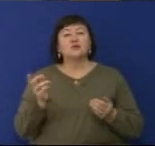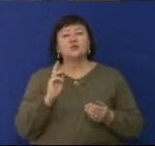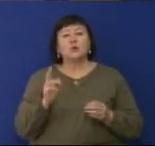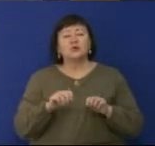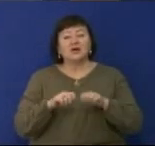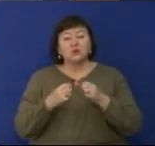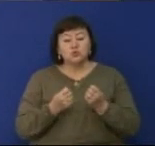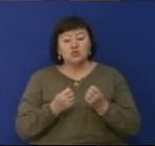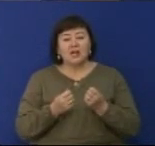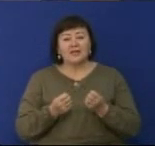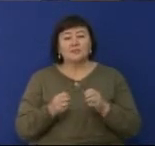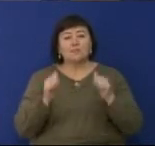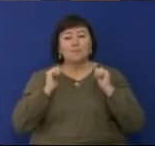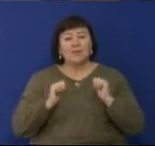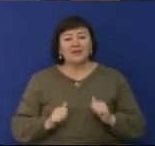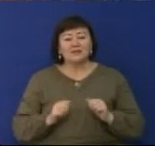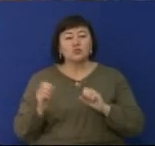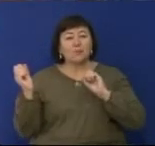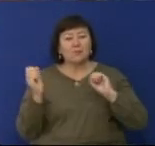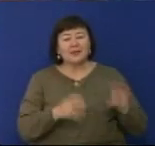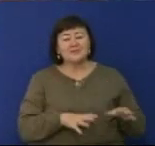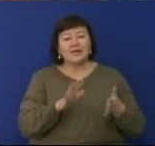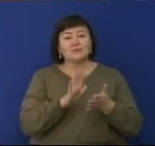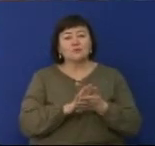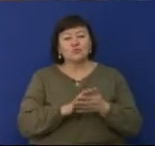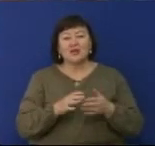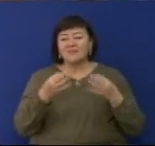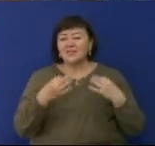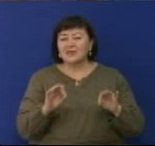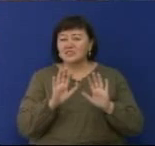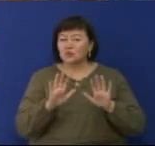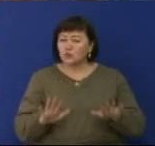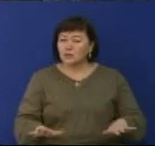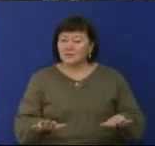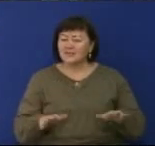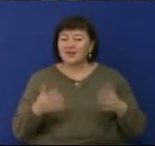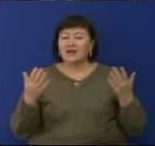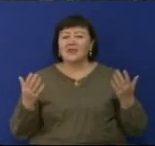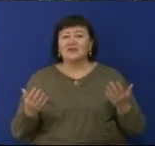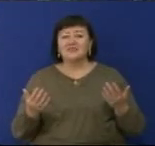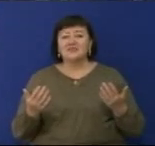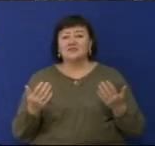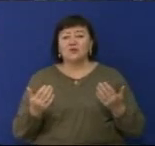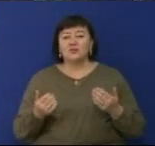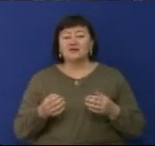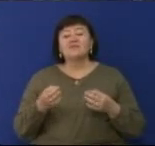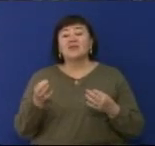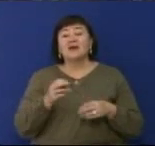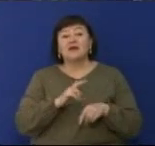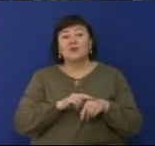выкидывая мусор в неположенных местах но к сожалению результативность работы сотрудников полиции оставляет желать